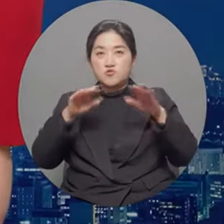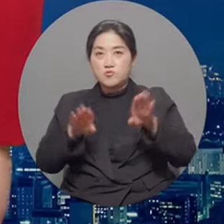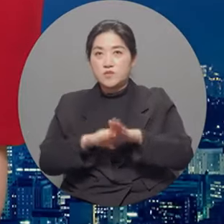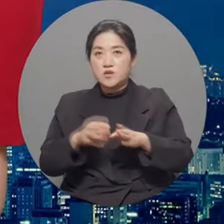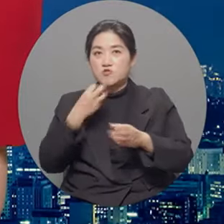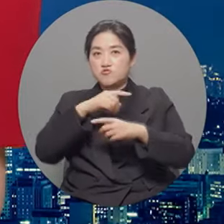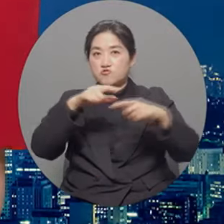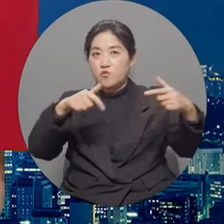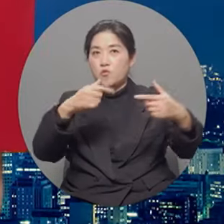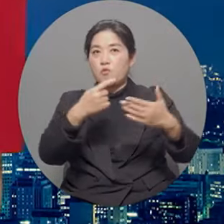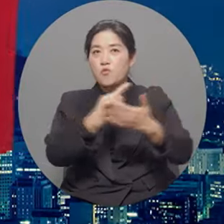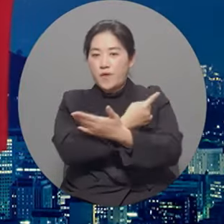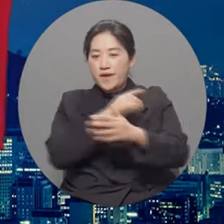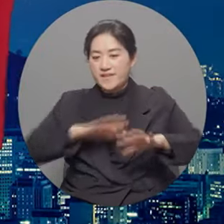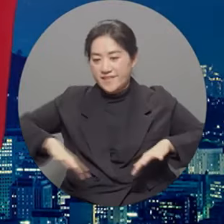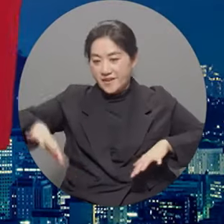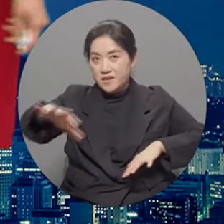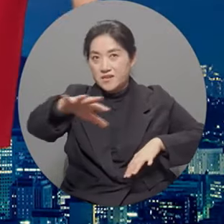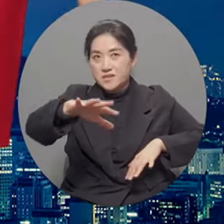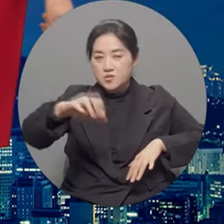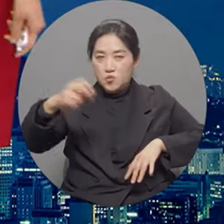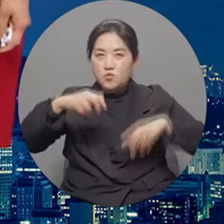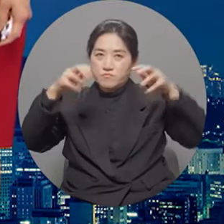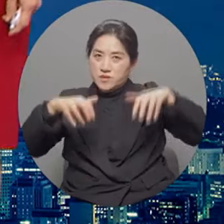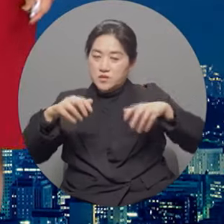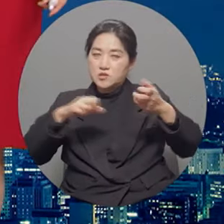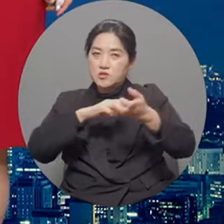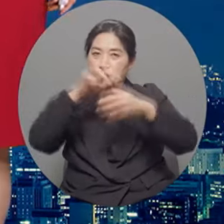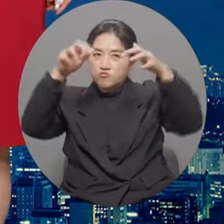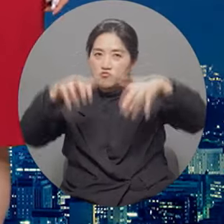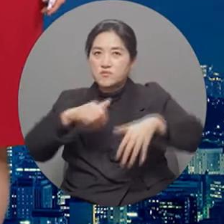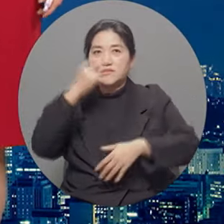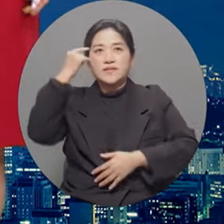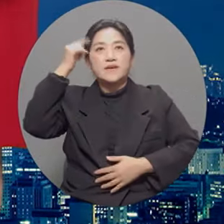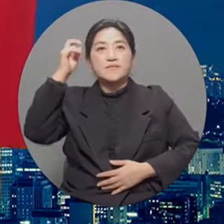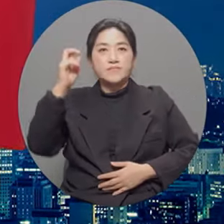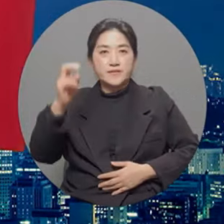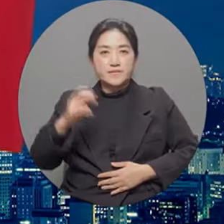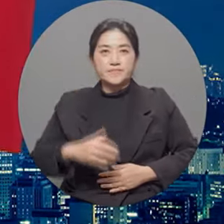주말에는 수도권을 제외한 대부분 지방에 또 비나 눈이 내리겠습니다. 날씨였습니다.